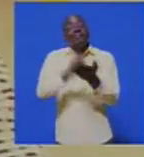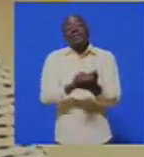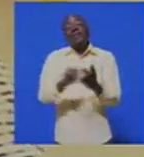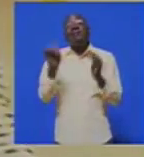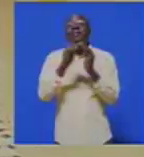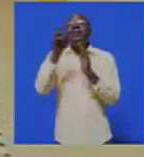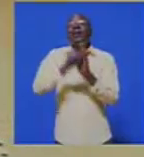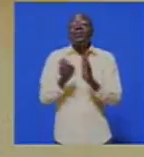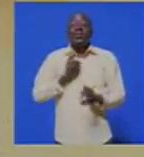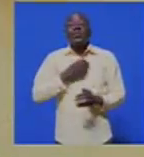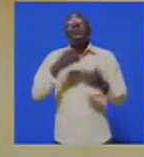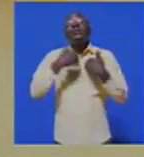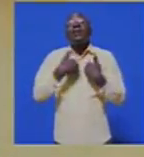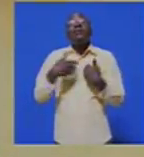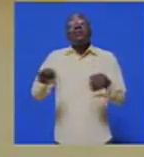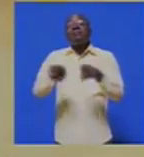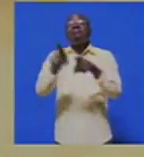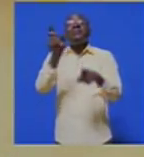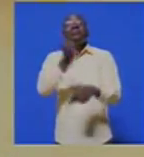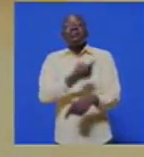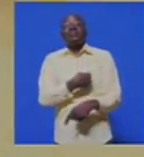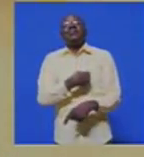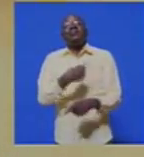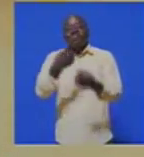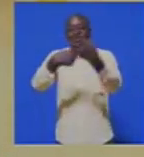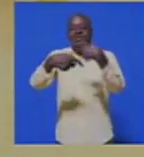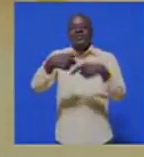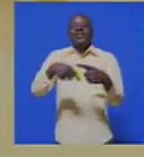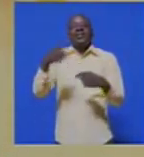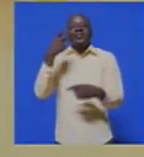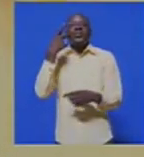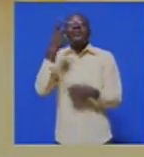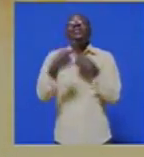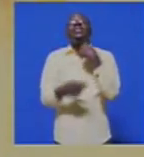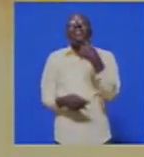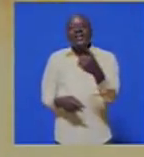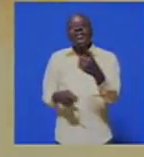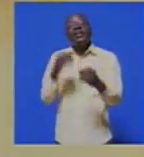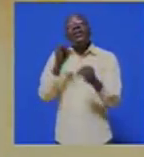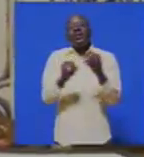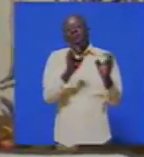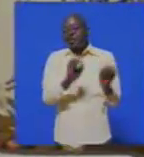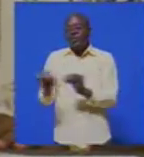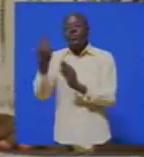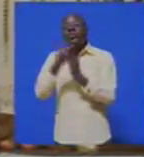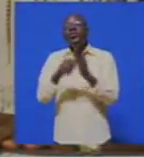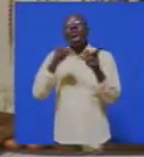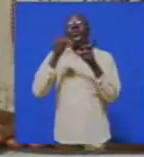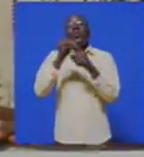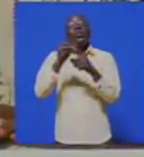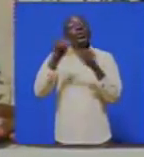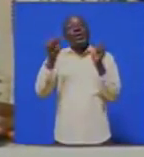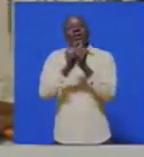mêmes convictions, je pense que nous allons revenir pour vous dire si nous sommes de l'opposition ou de la majorité. À savoir si nous